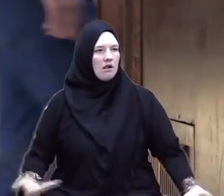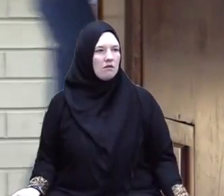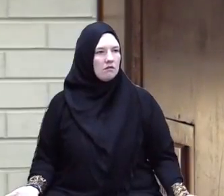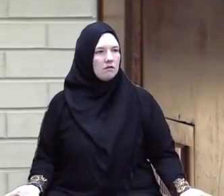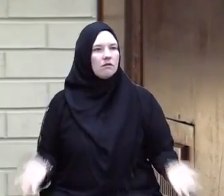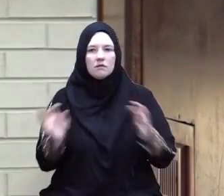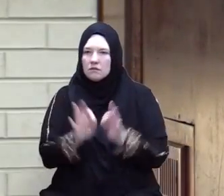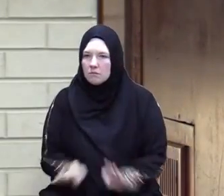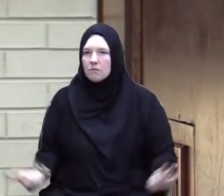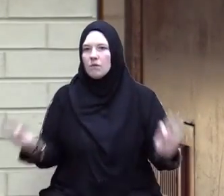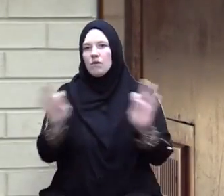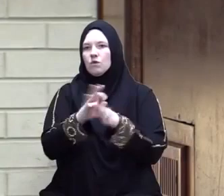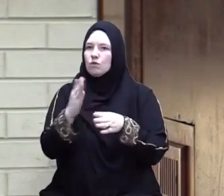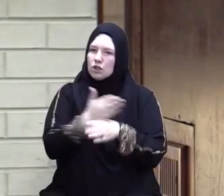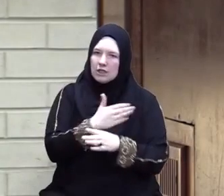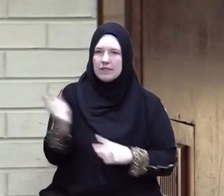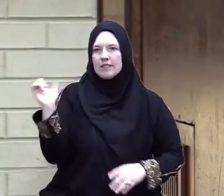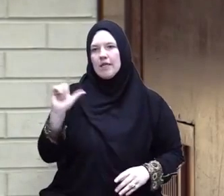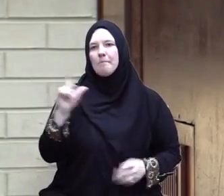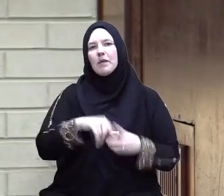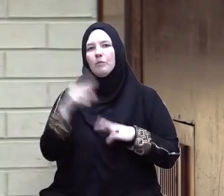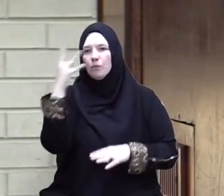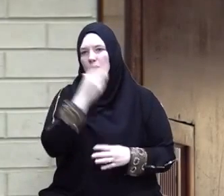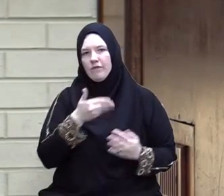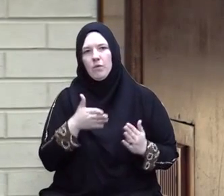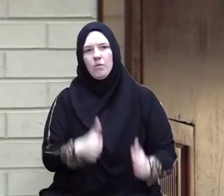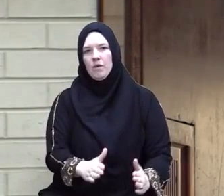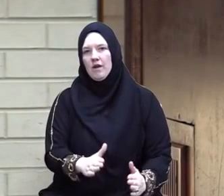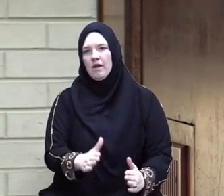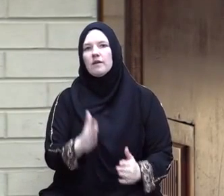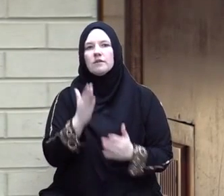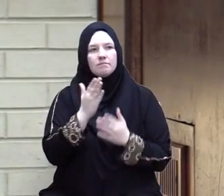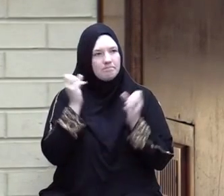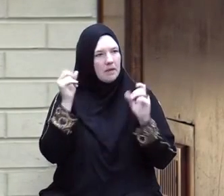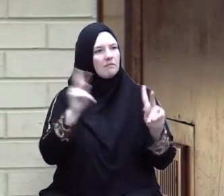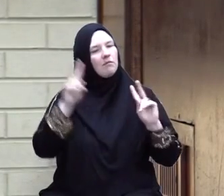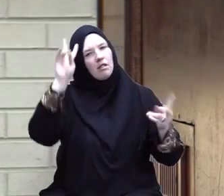condition. إِنَّمَا تُنذِرُ مَنِ اتَّبَعَ الذِّكْرِ.